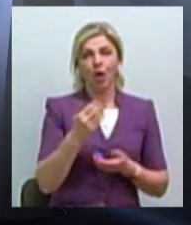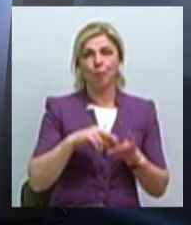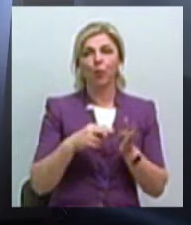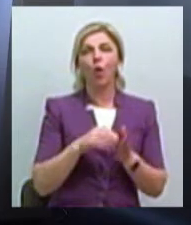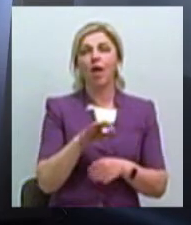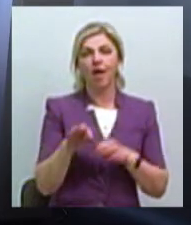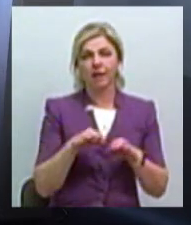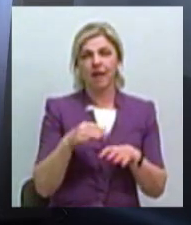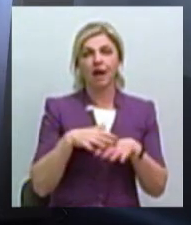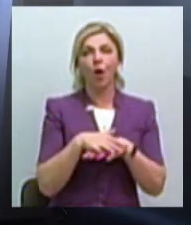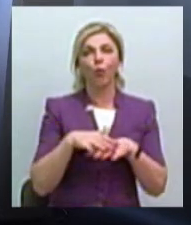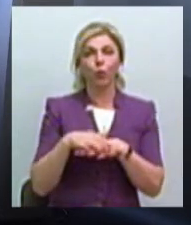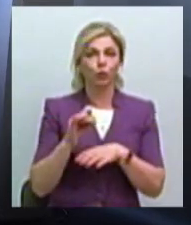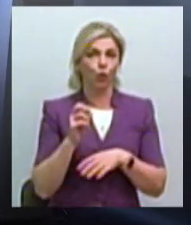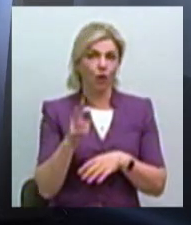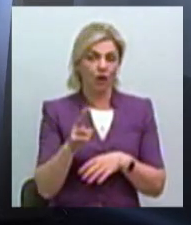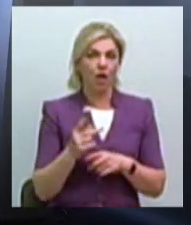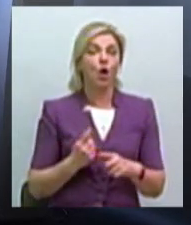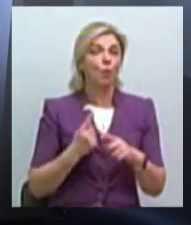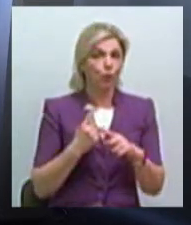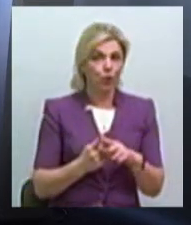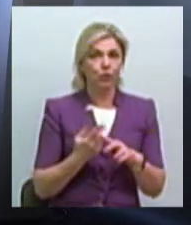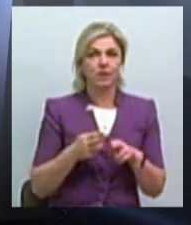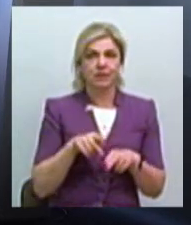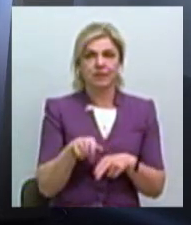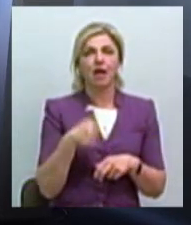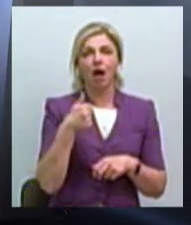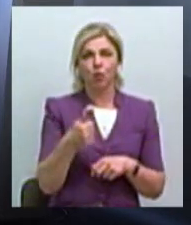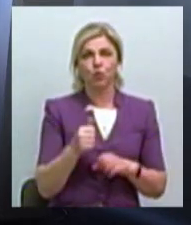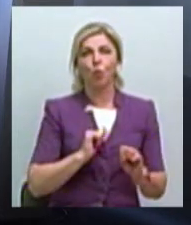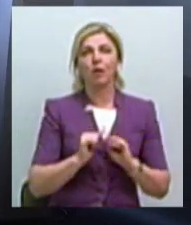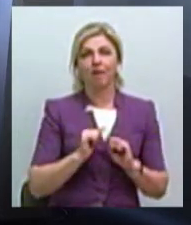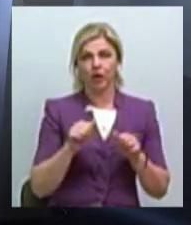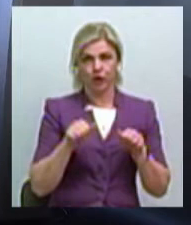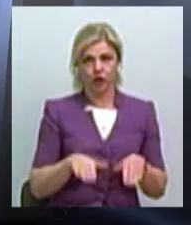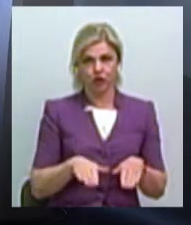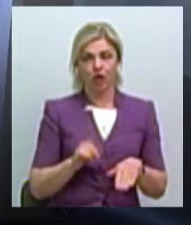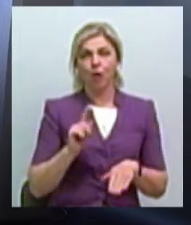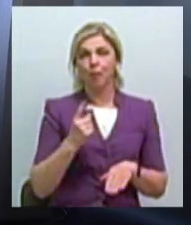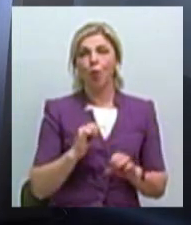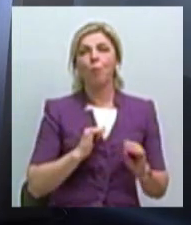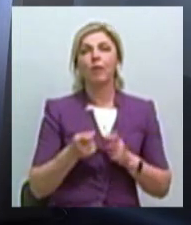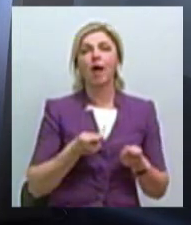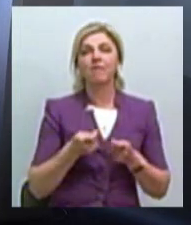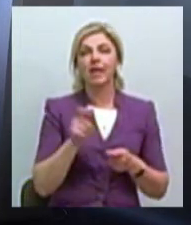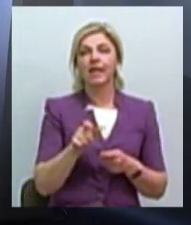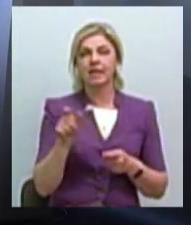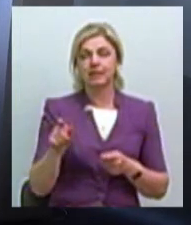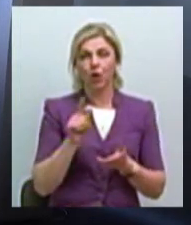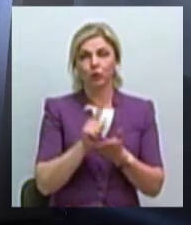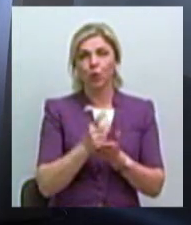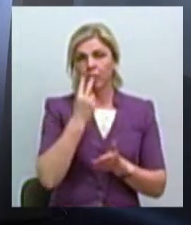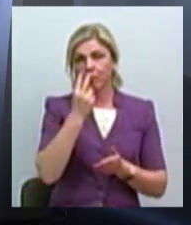розрахунок. Плюс це хороше управлінське рішення, бо управлінці повинні заглядати в